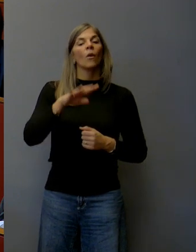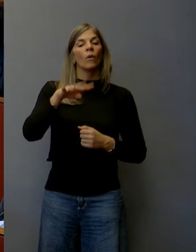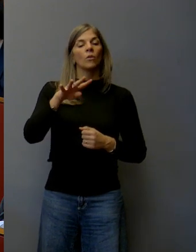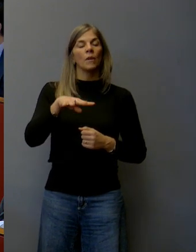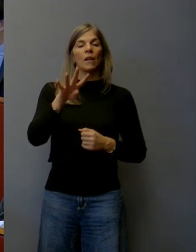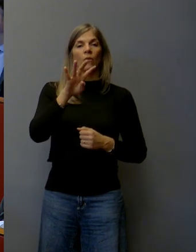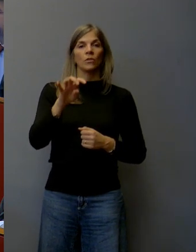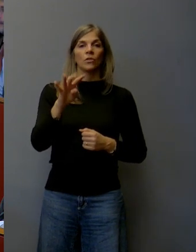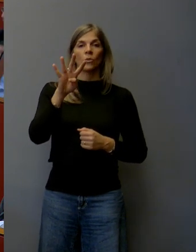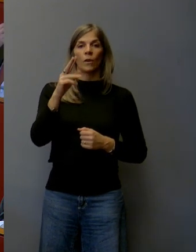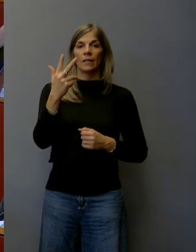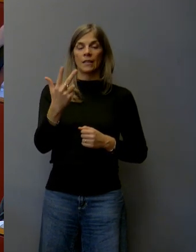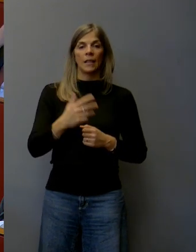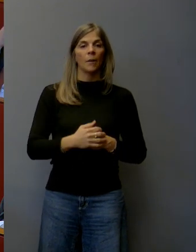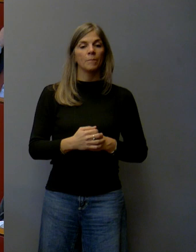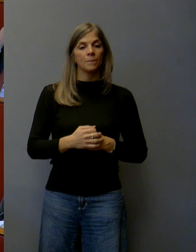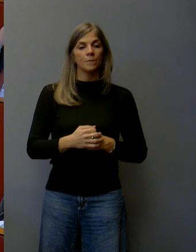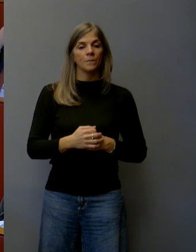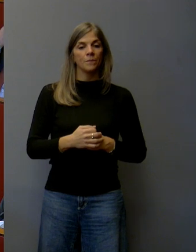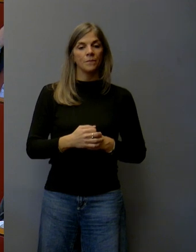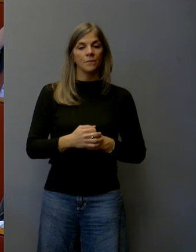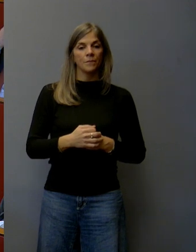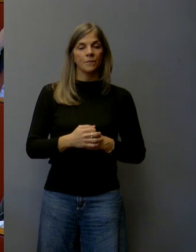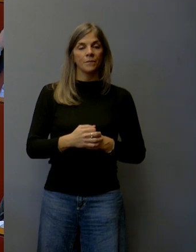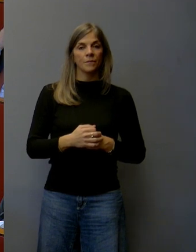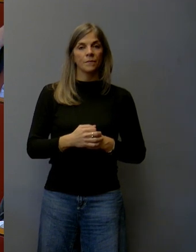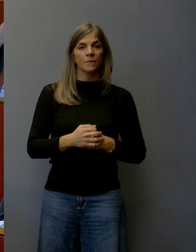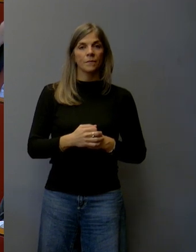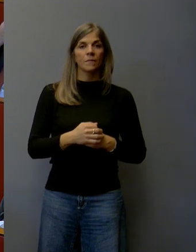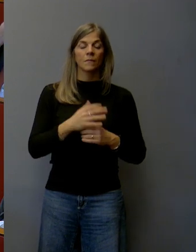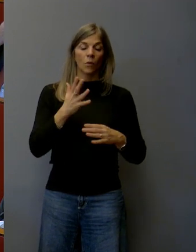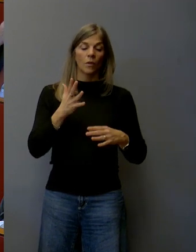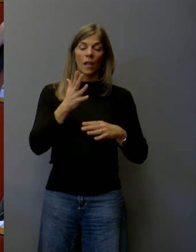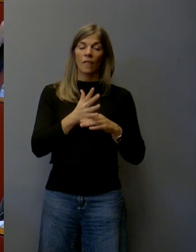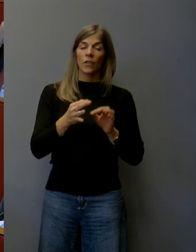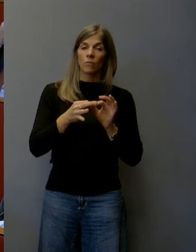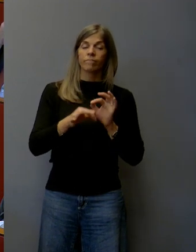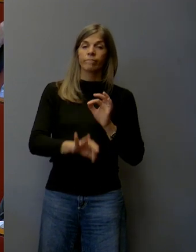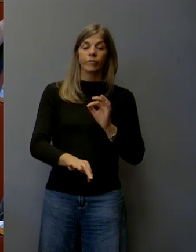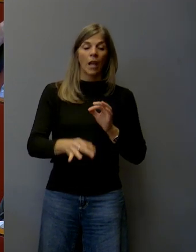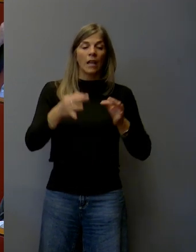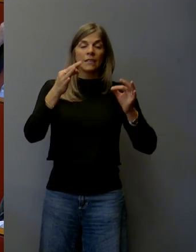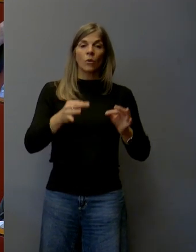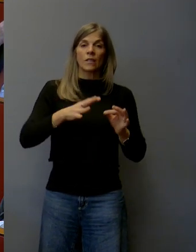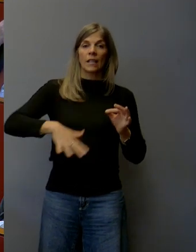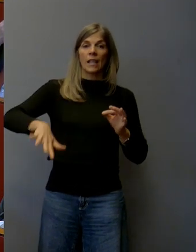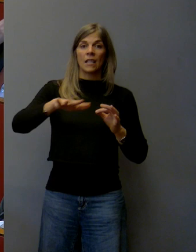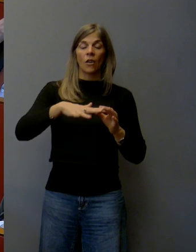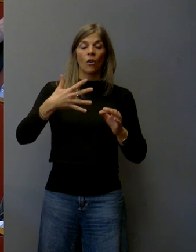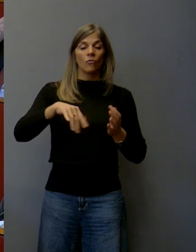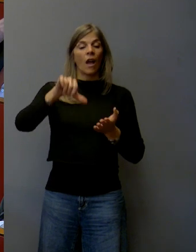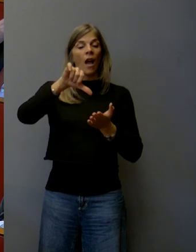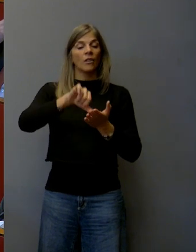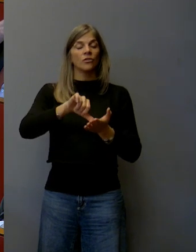4.343 ritorna in quegli interventi puntuali di messa in sicurezza del territorio che sul centro Ovest abbiamo visto un